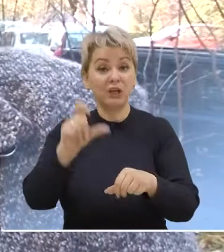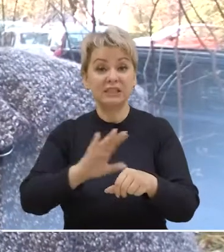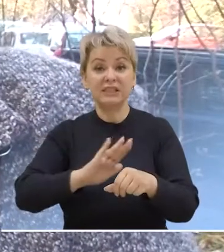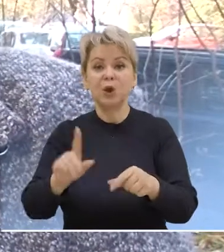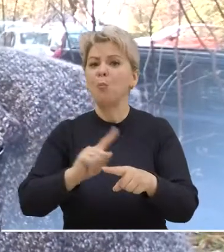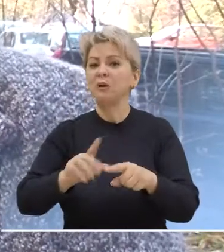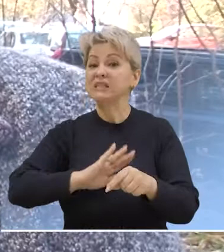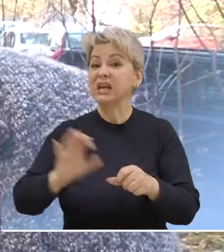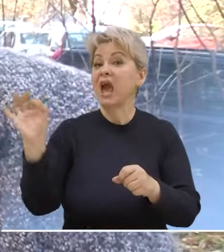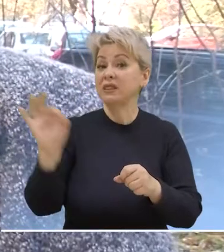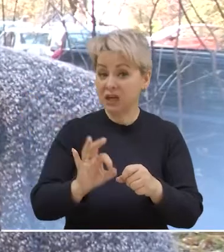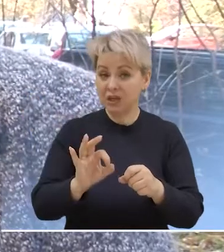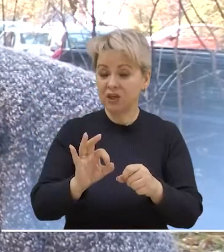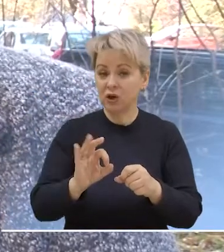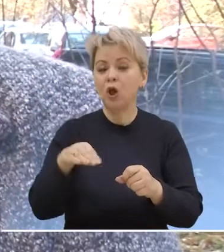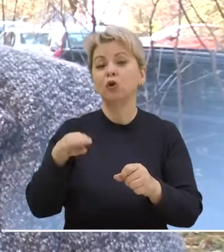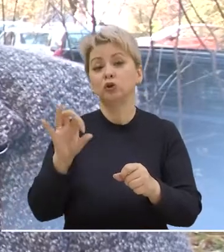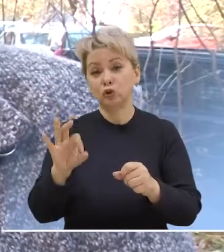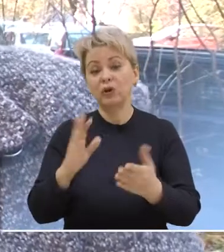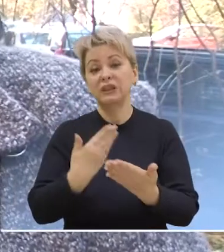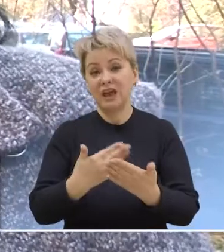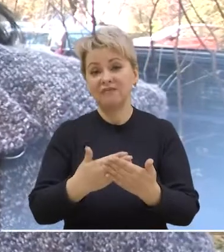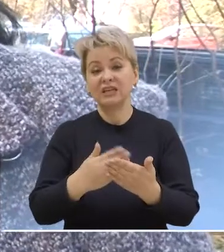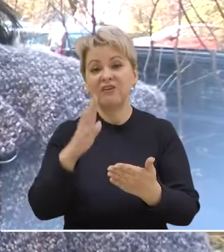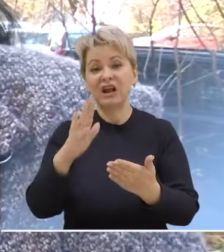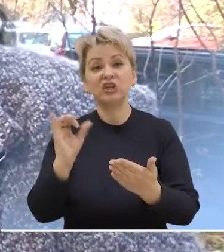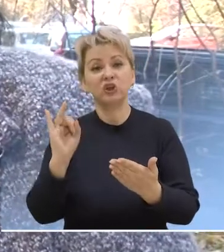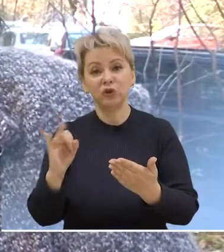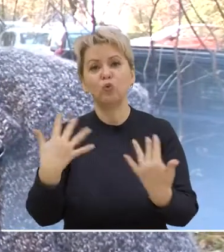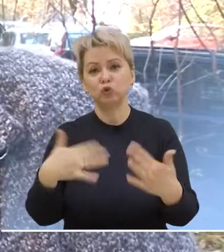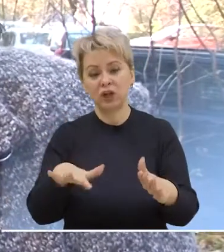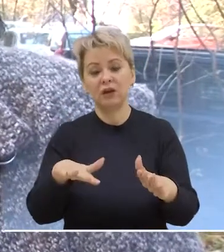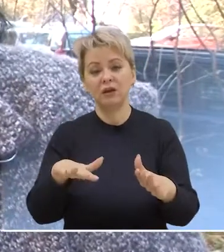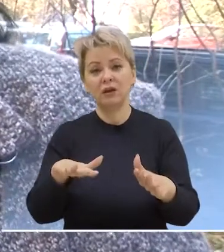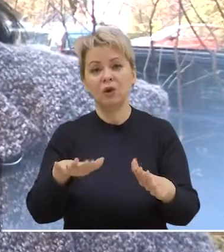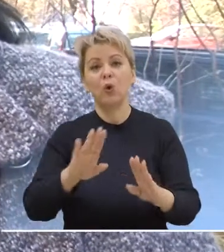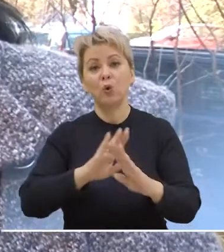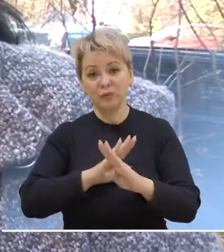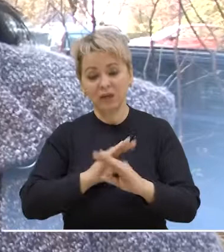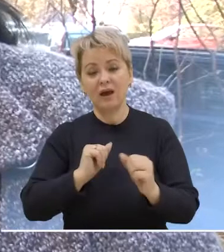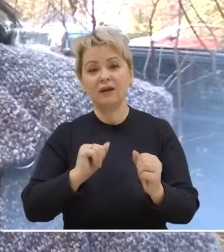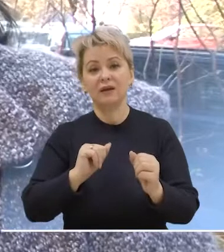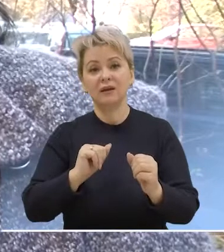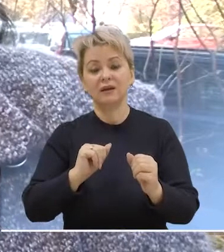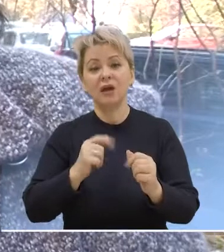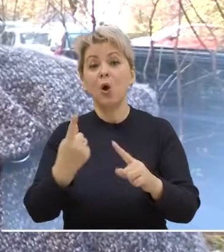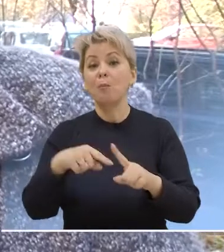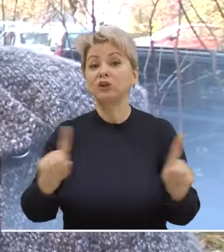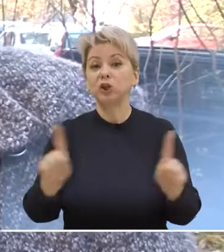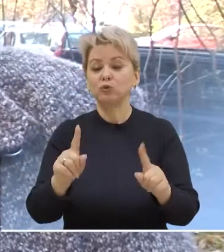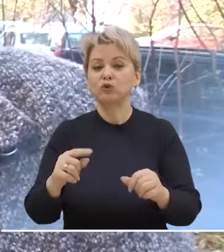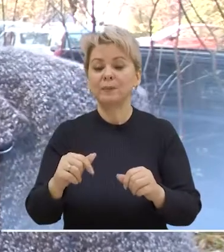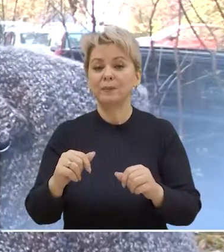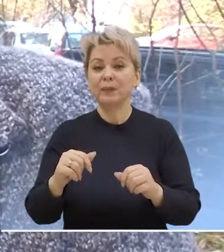быстро не отреагировал бы, то, скорее всего, уже Валентина Ивановна уже, может, и не могло бы быть уже в живых. Потому